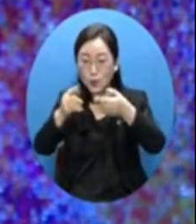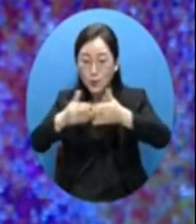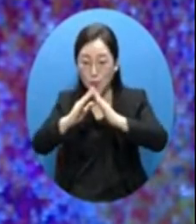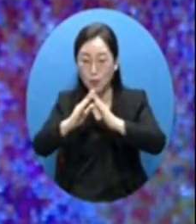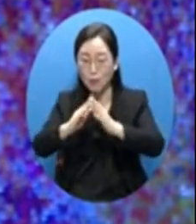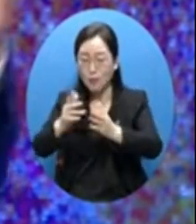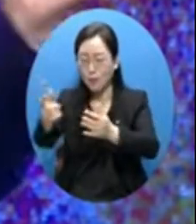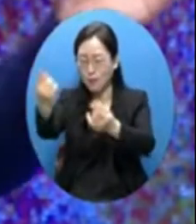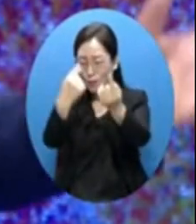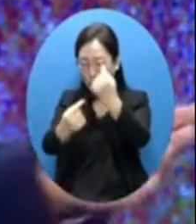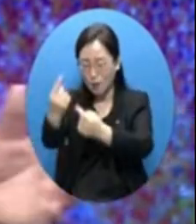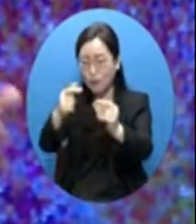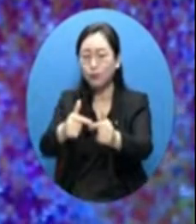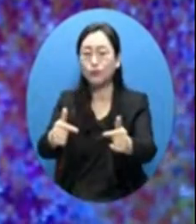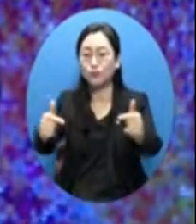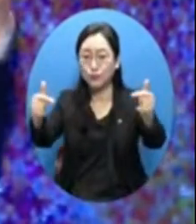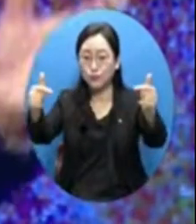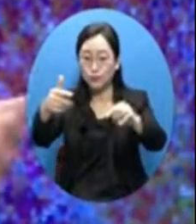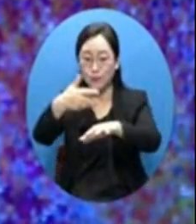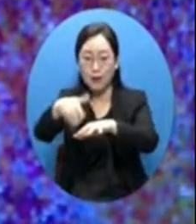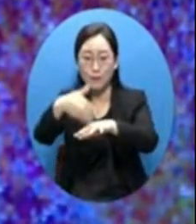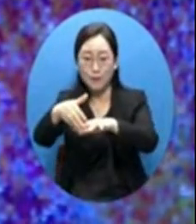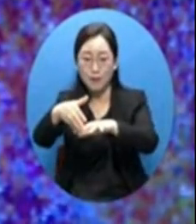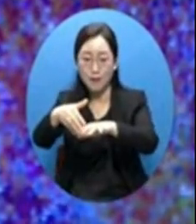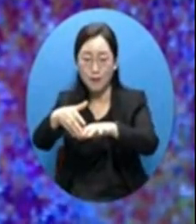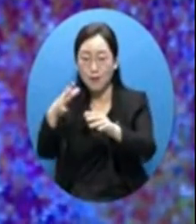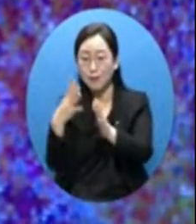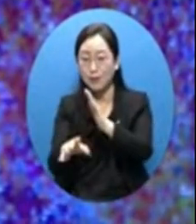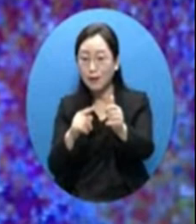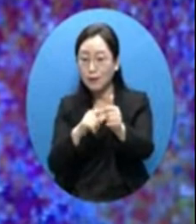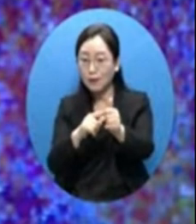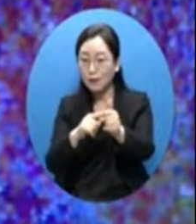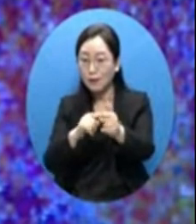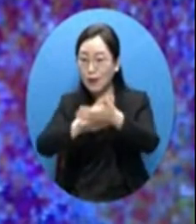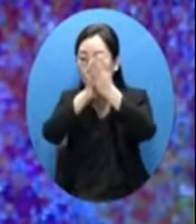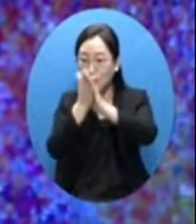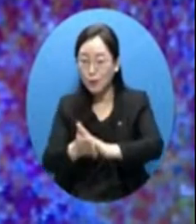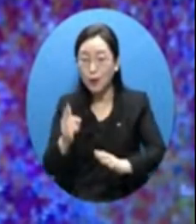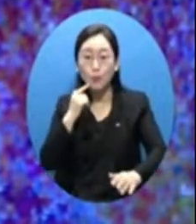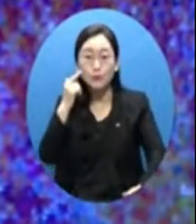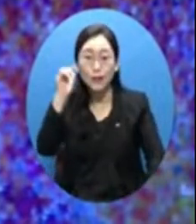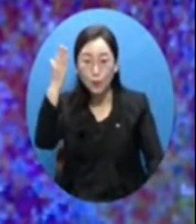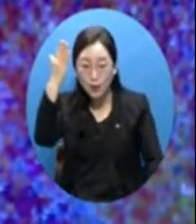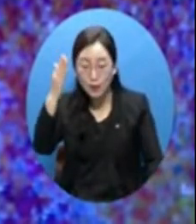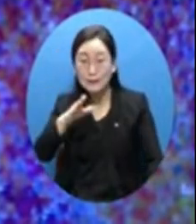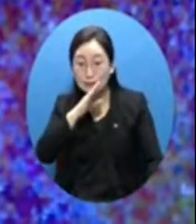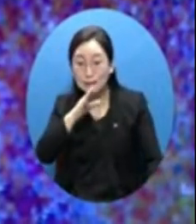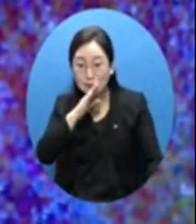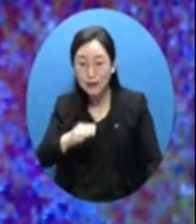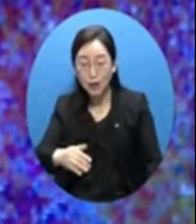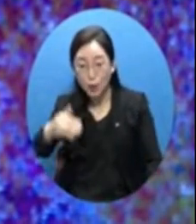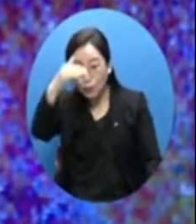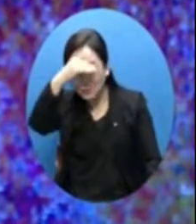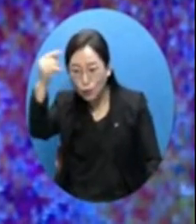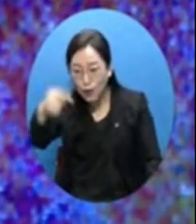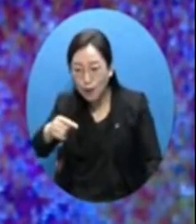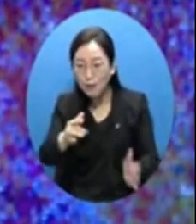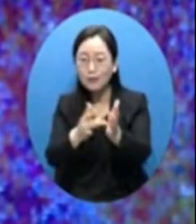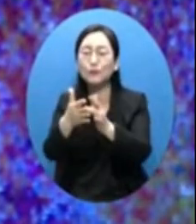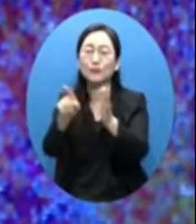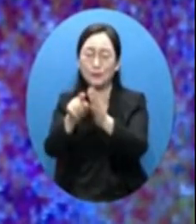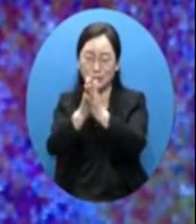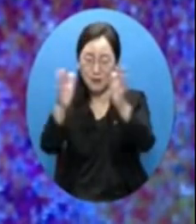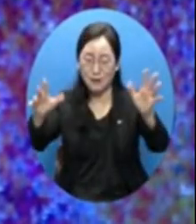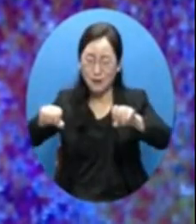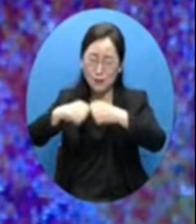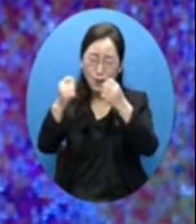붕했습니다. 한때 깡패하고 건드렸던 그가 변해서 목사가 돼서 가니까 그를 보러 왔던 사람들이 또 예수를 믿게 되고 교회가